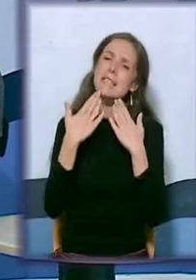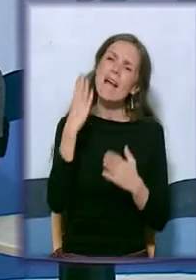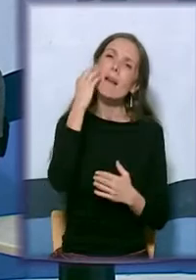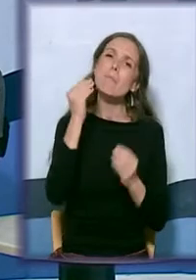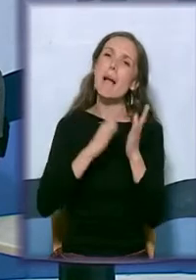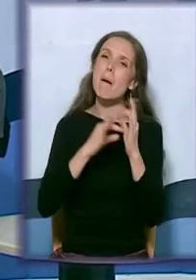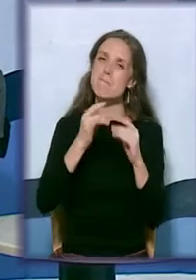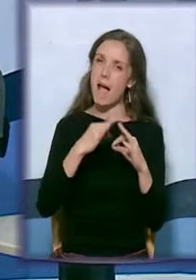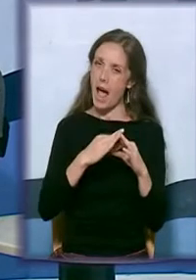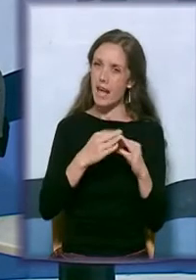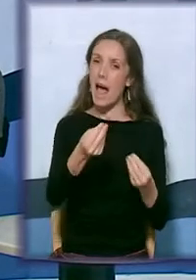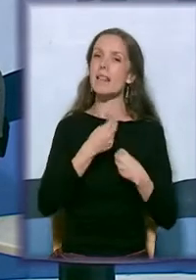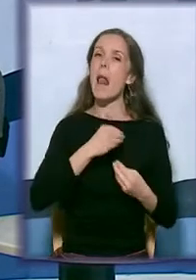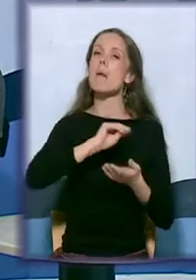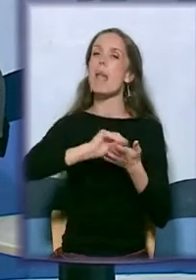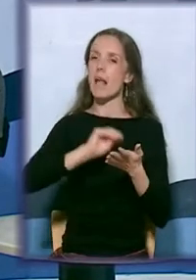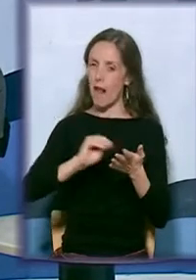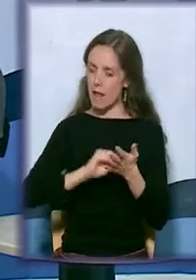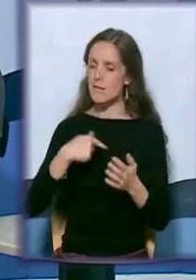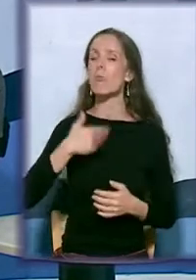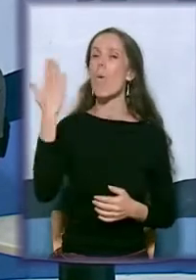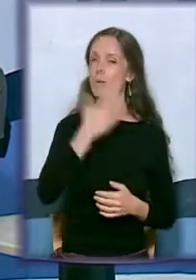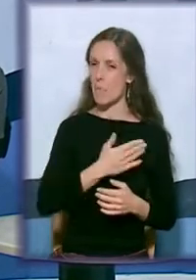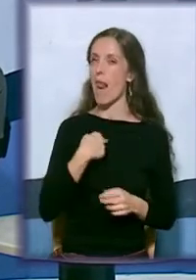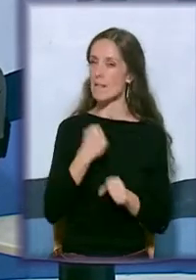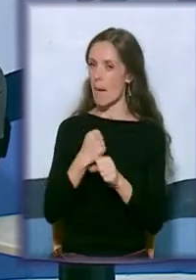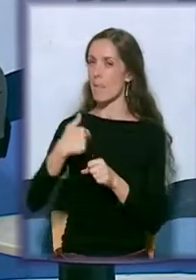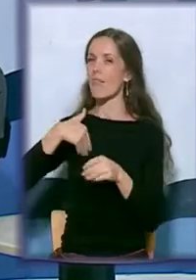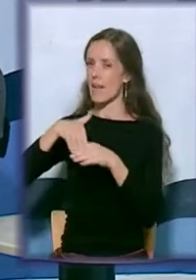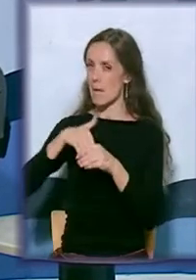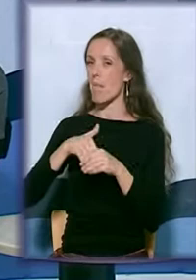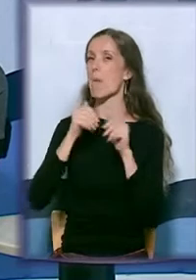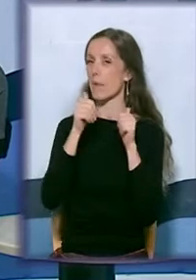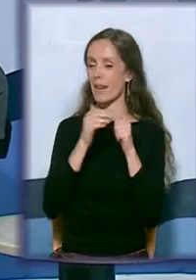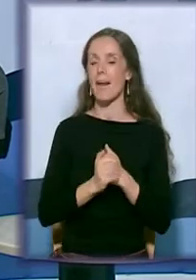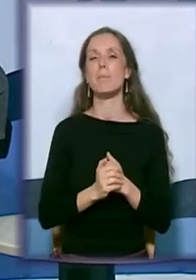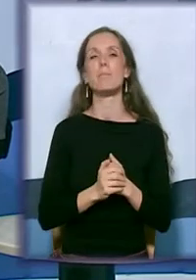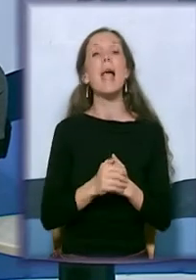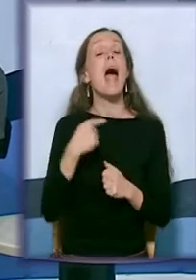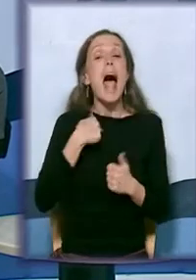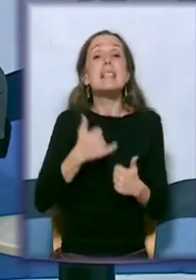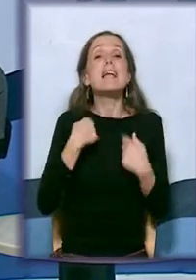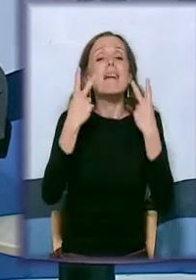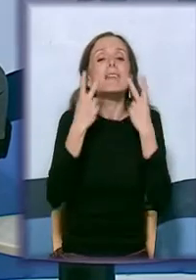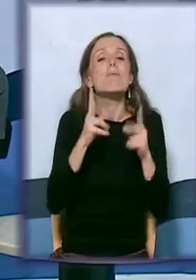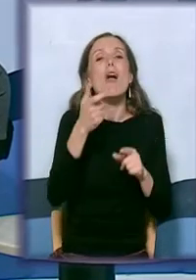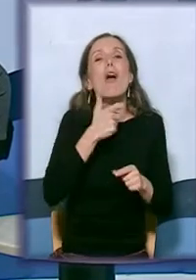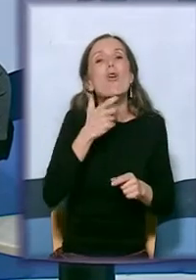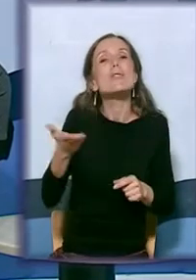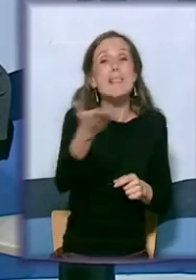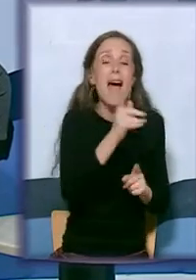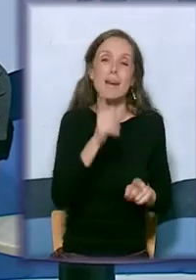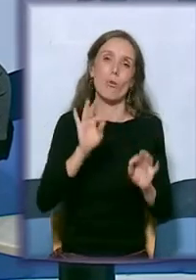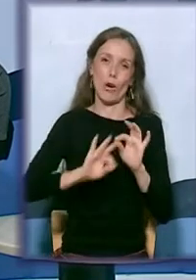je recept, napravila sam i te paprike i uspešne su. A da vidimo kako i na koji način upravo ti stari moraju da čuvaju svoje zdravlje.